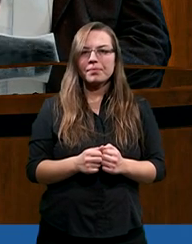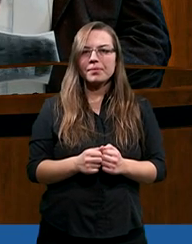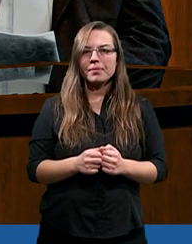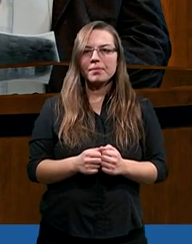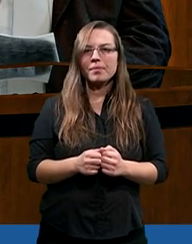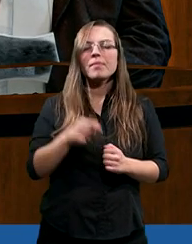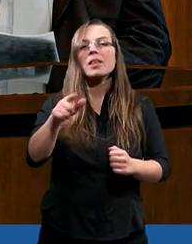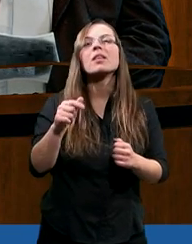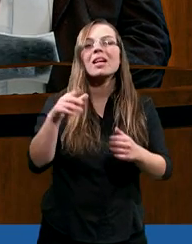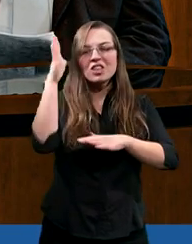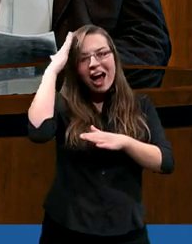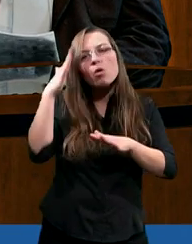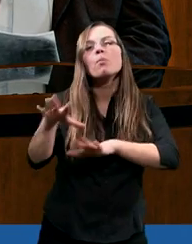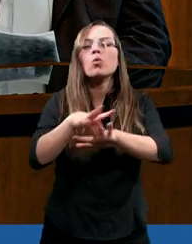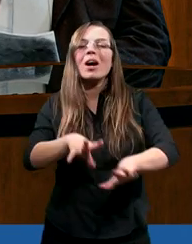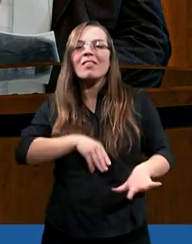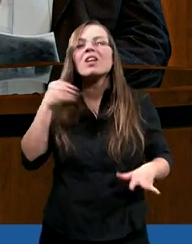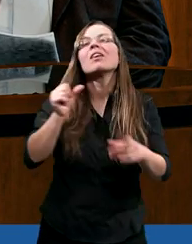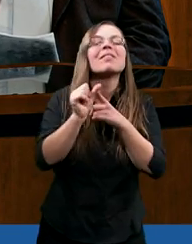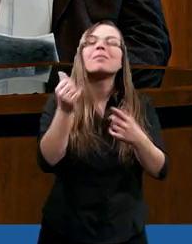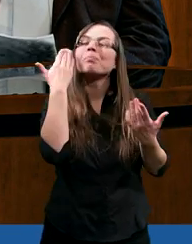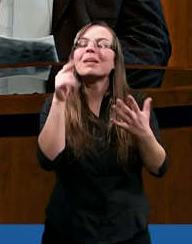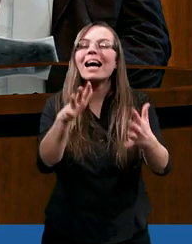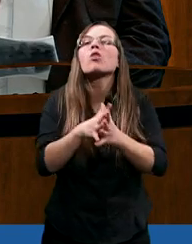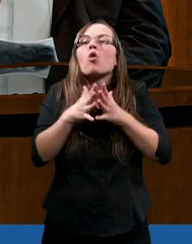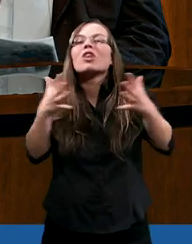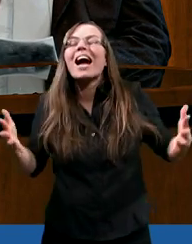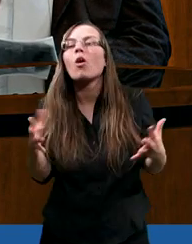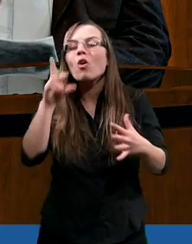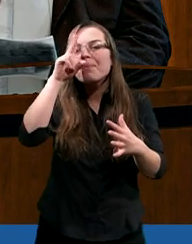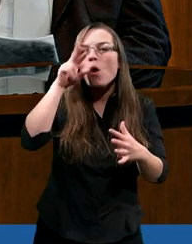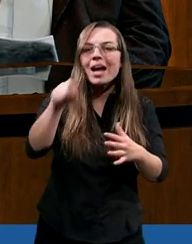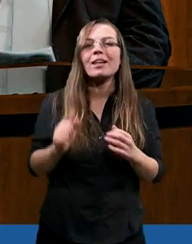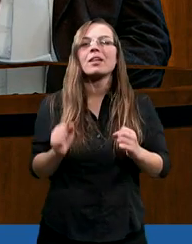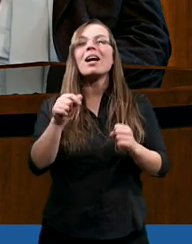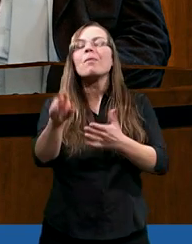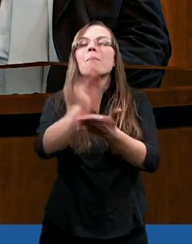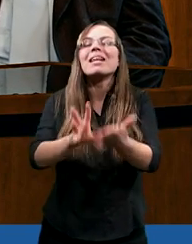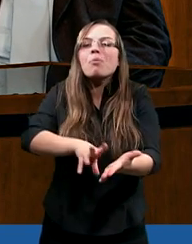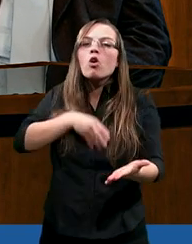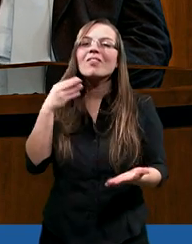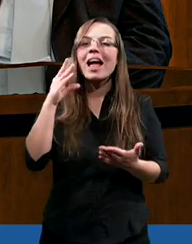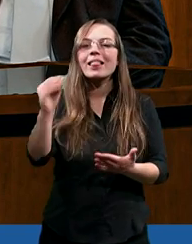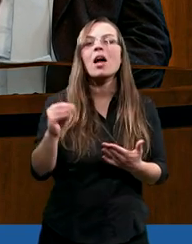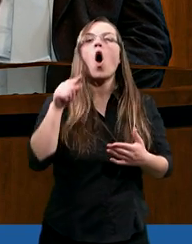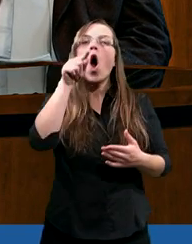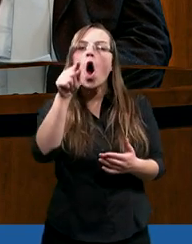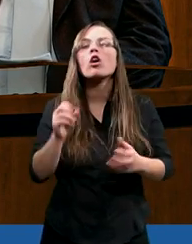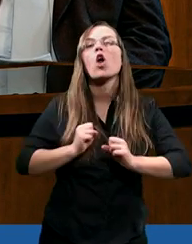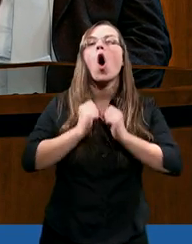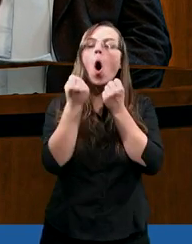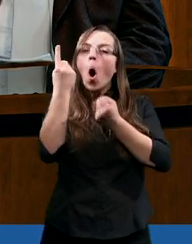Zadanie Ducha Świętego jest bardzo szerokie, bo przez Pismo Święte On